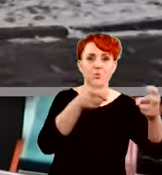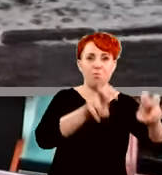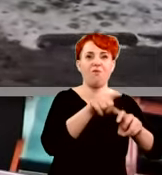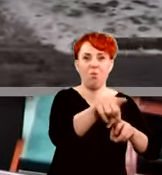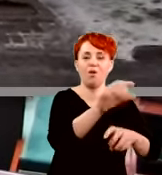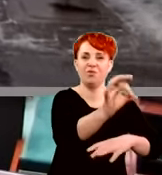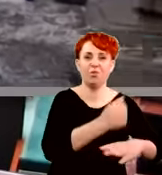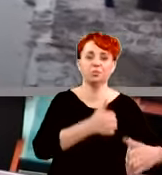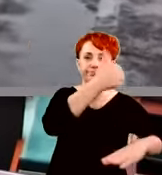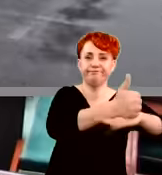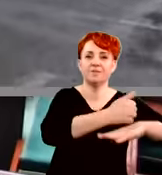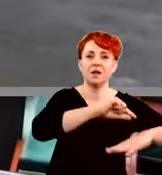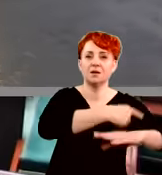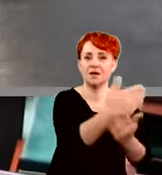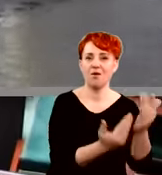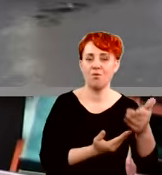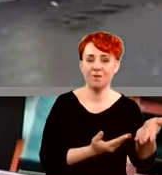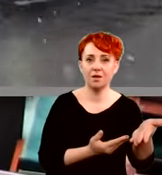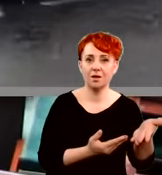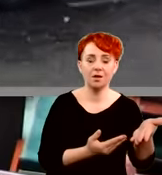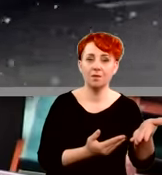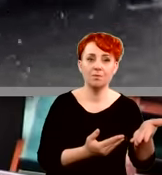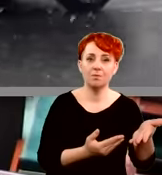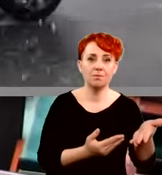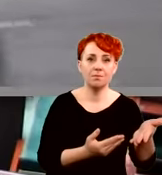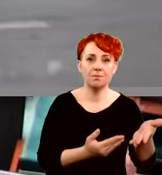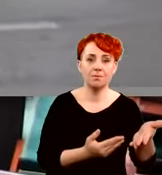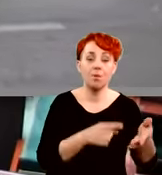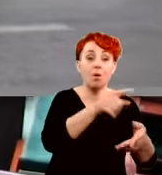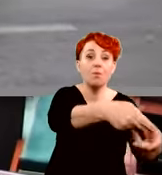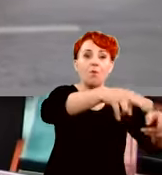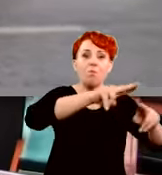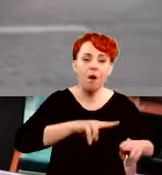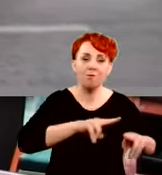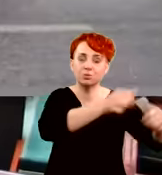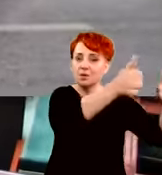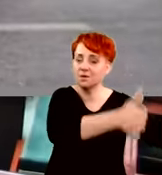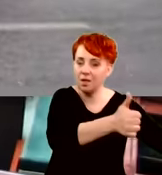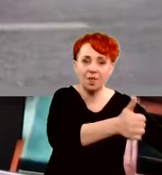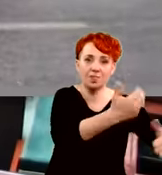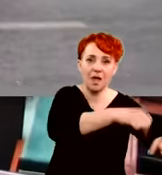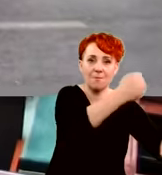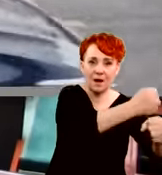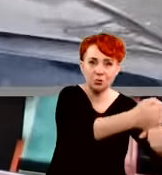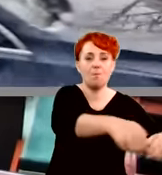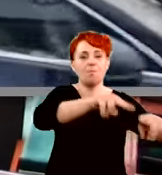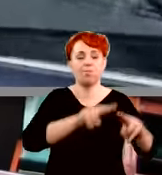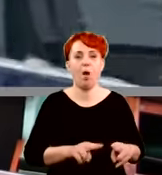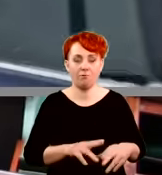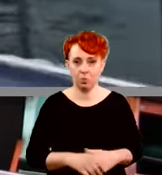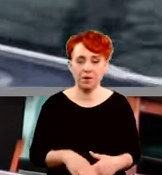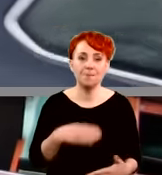funkcję prokuratora krajowego, ponieważ nigdy nie wrócił ze stanu spoczynku do roli. Ale to tak stwierdził. Więc de facto my